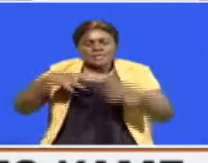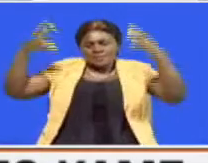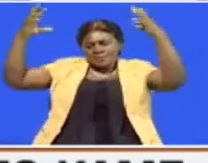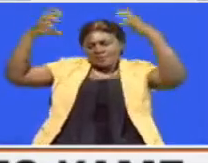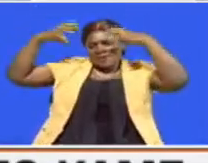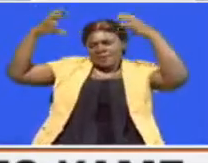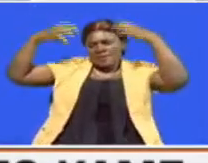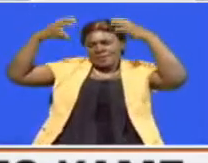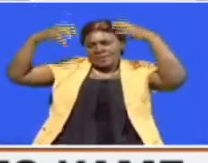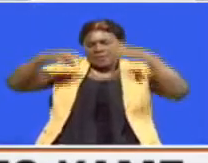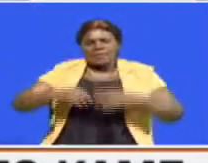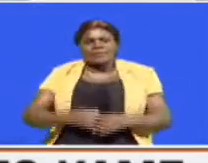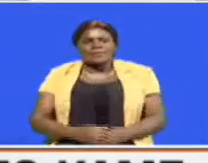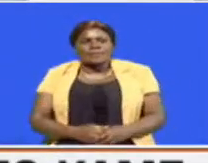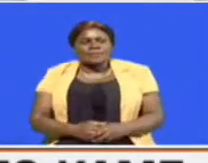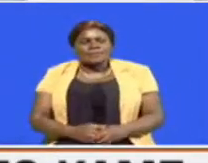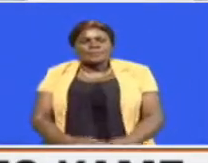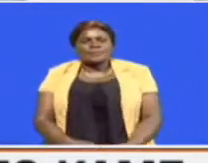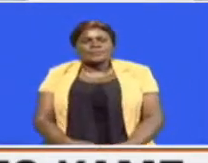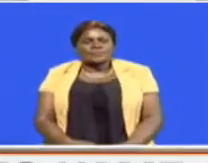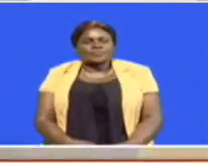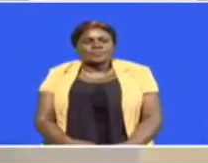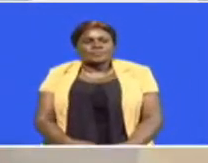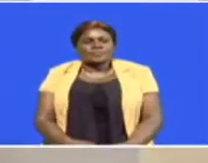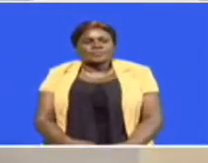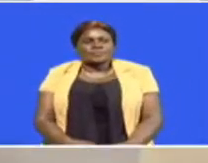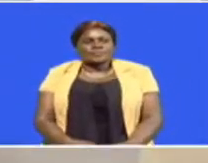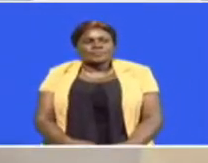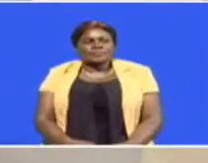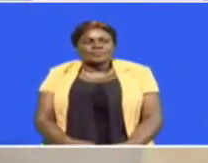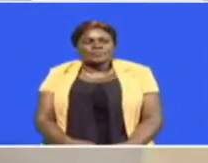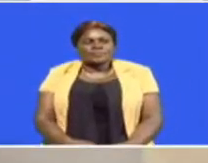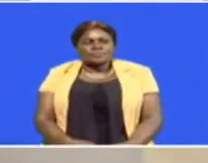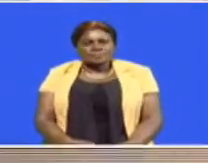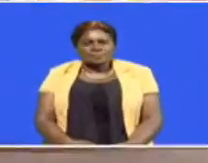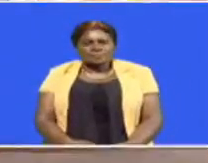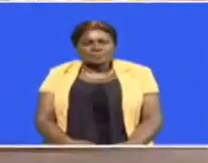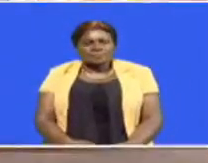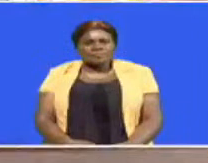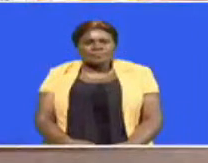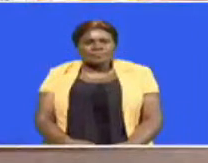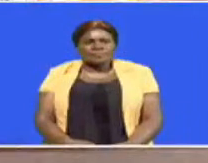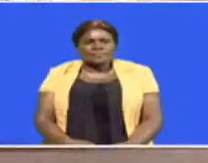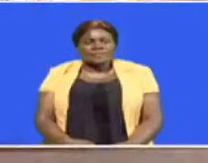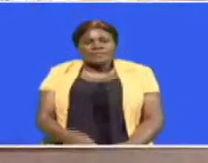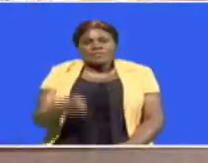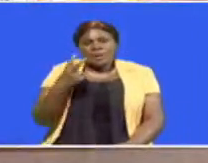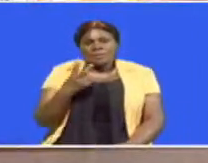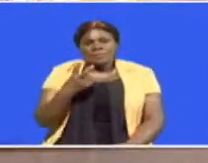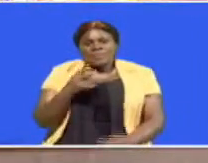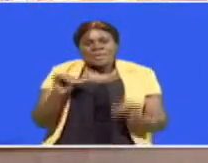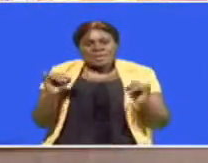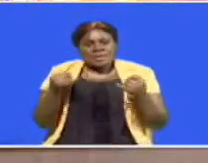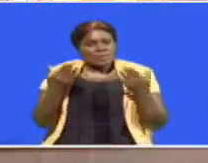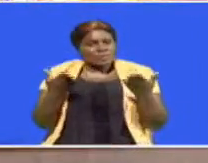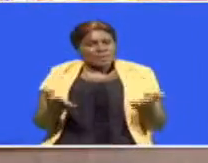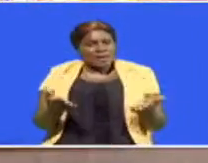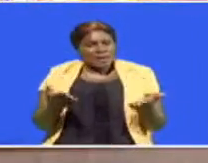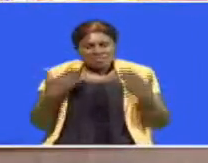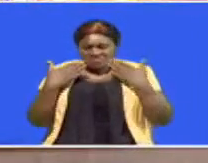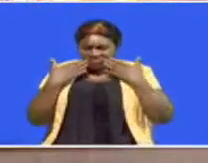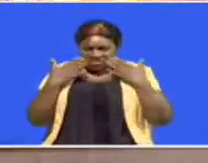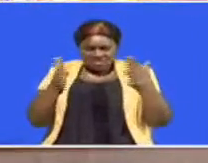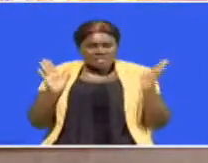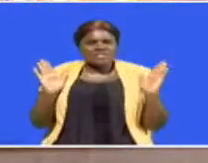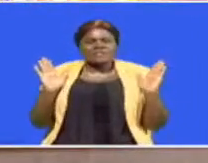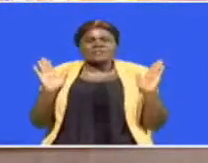hiyo. Husna Mohamed, KTN News, kaunti ya Garissa. Na mtazamaji, taarifa hiyo inanifikisha